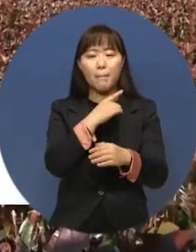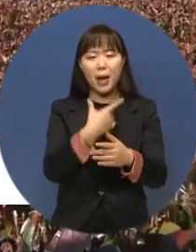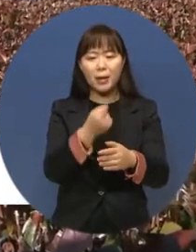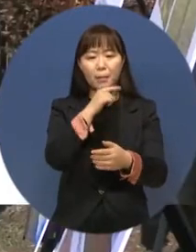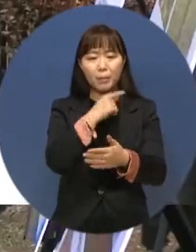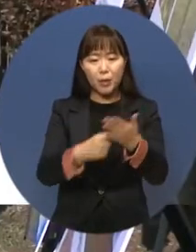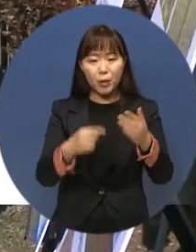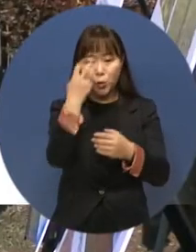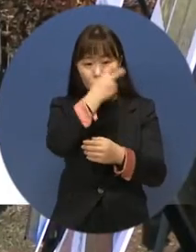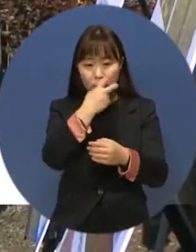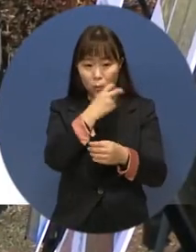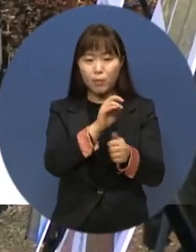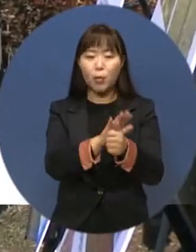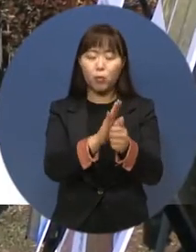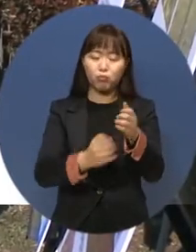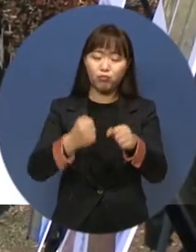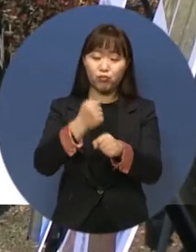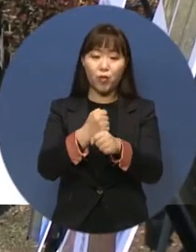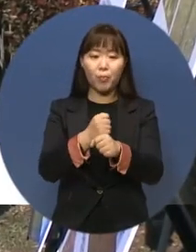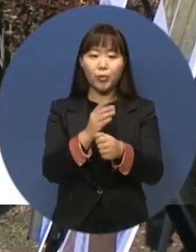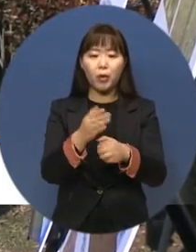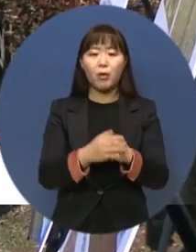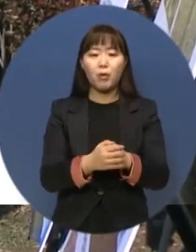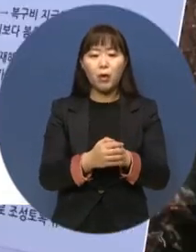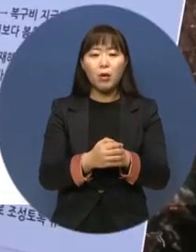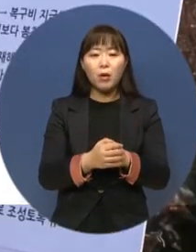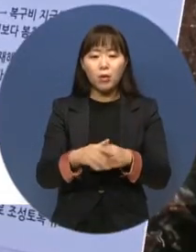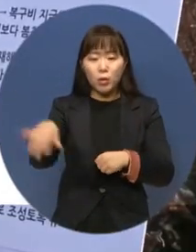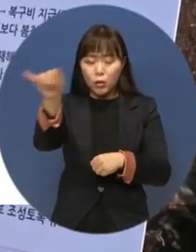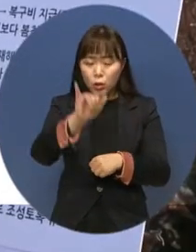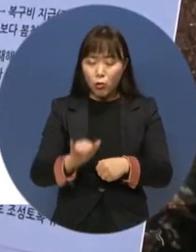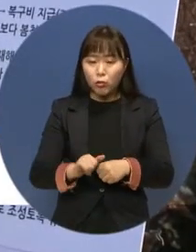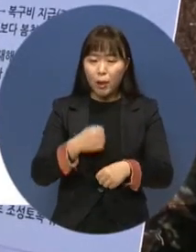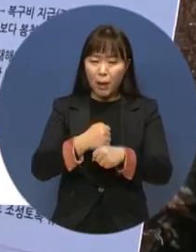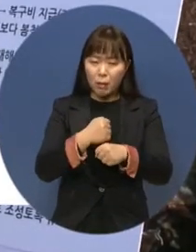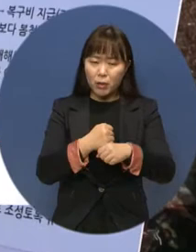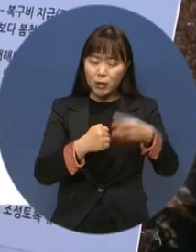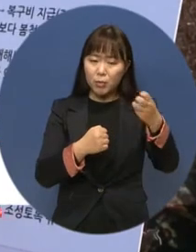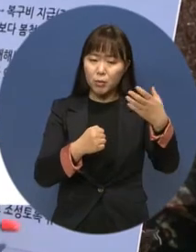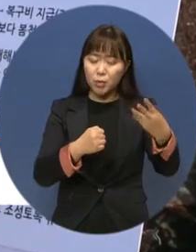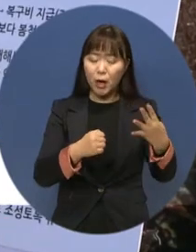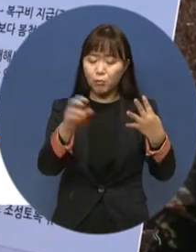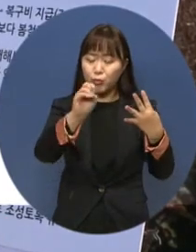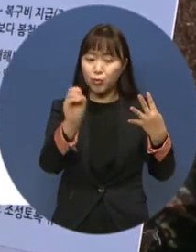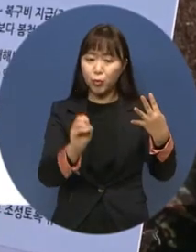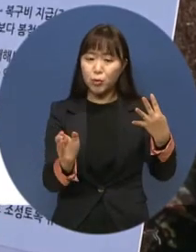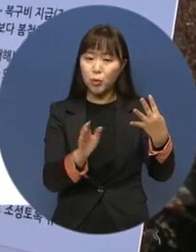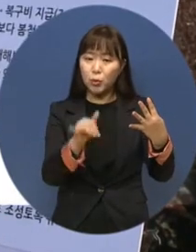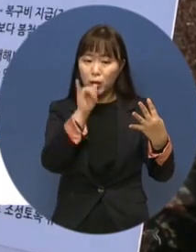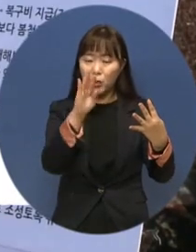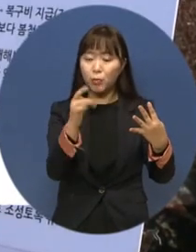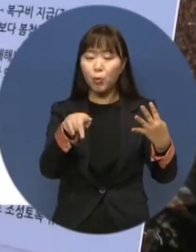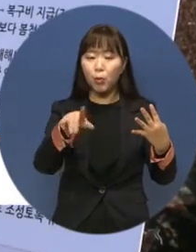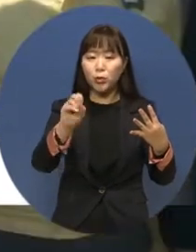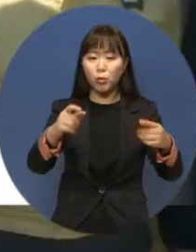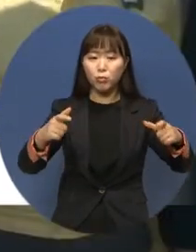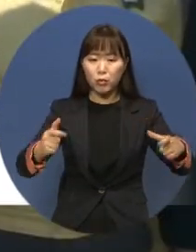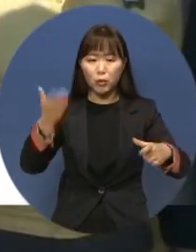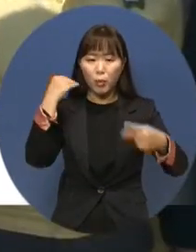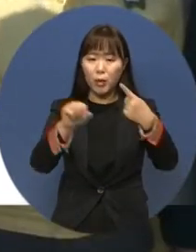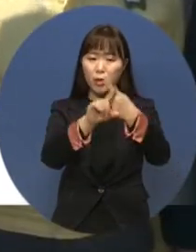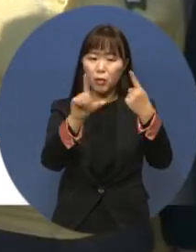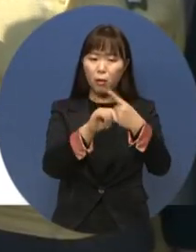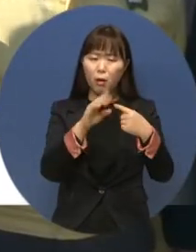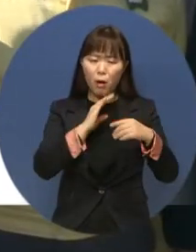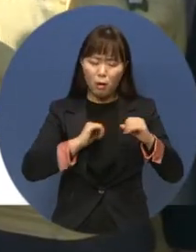당부했습니다. 녹차 755헥타르를 재배해 전국 재배량의 34%를 차지하고 있는 보성군은 지난